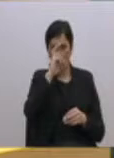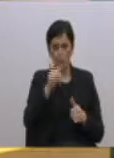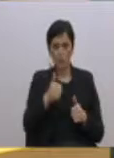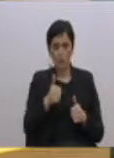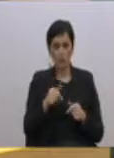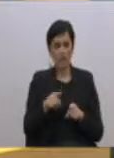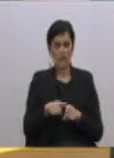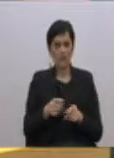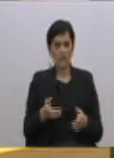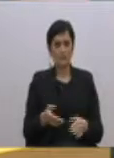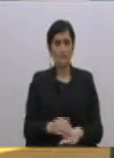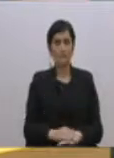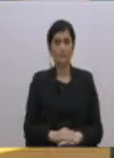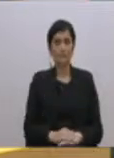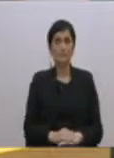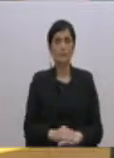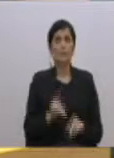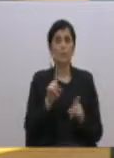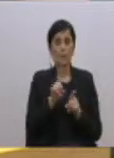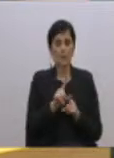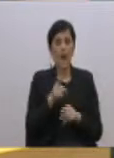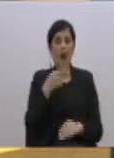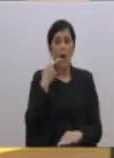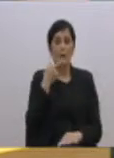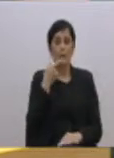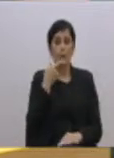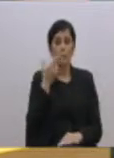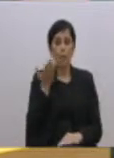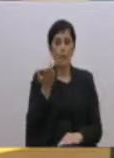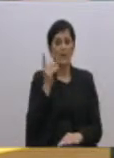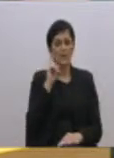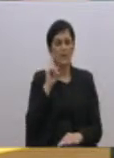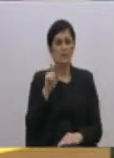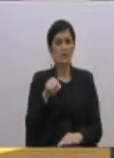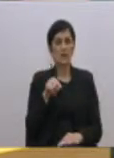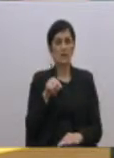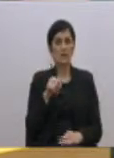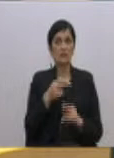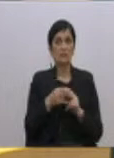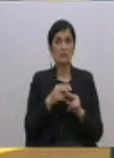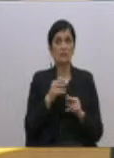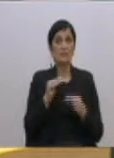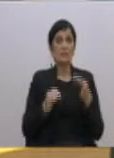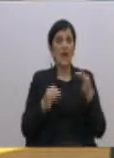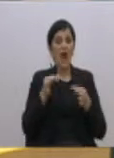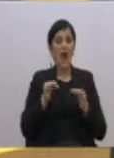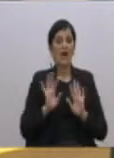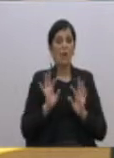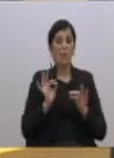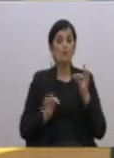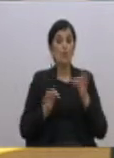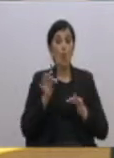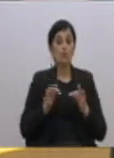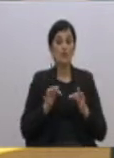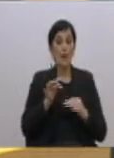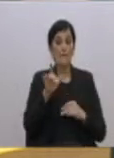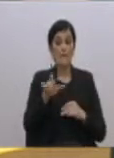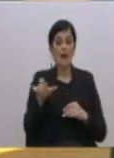ასეთს. იმასაც ამბობენ რომ იცით რომ ეს მოსამართლე